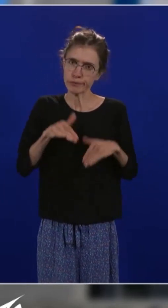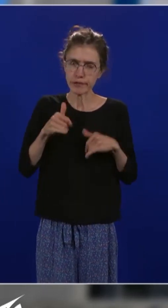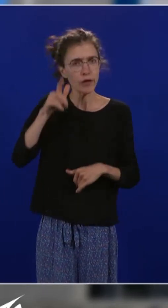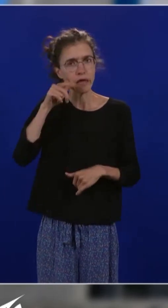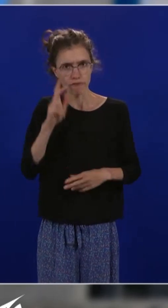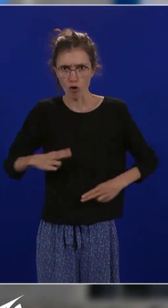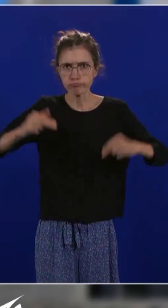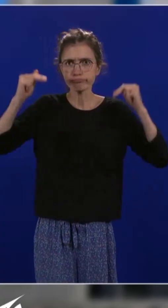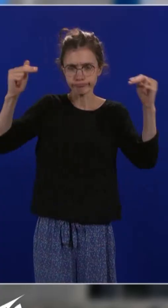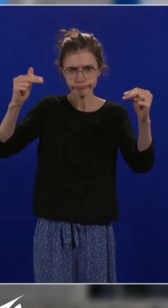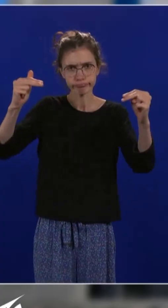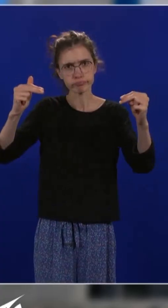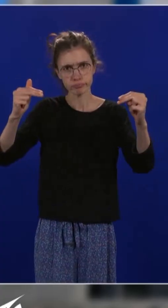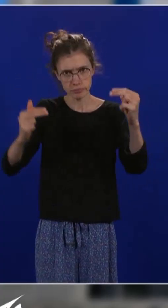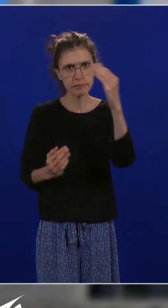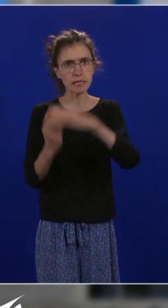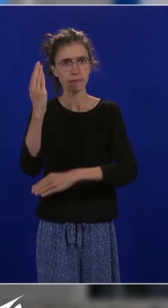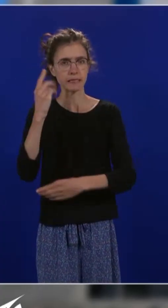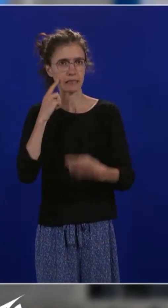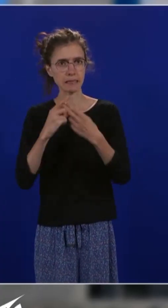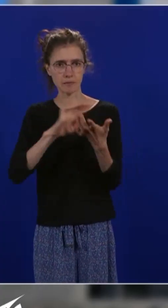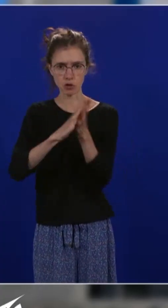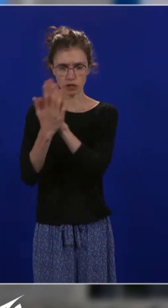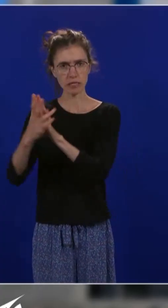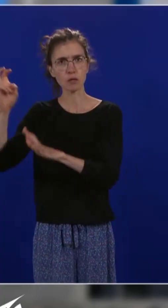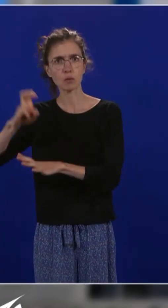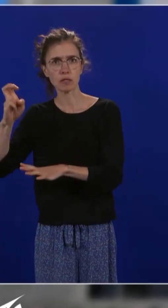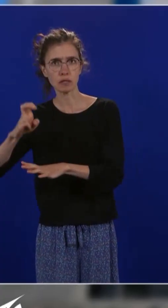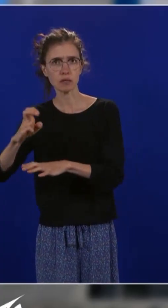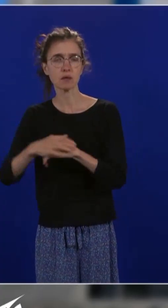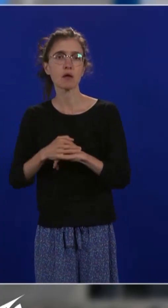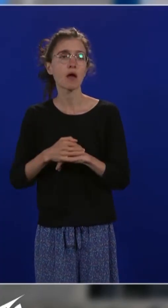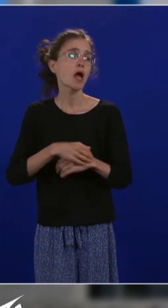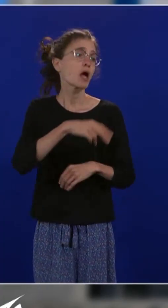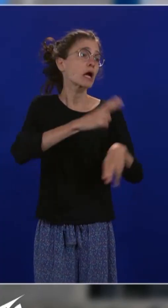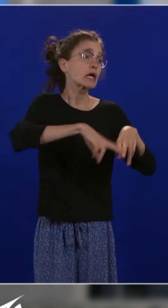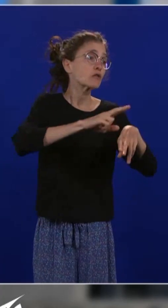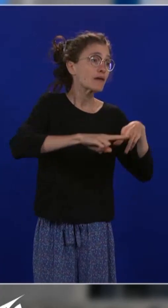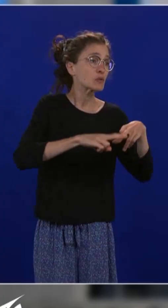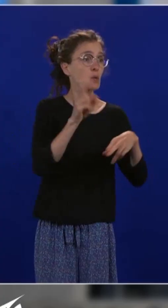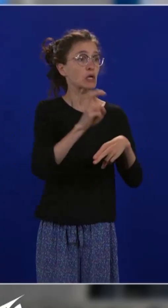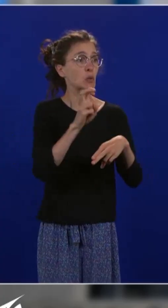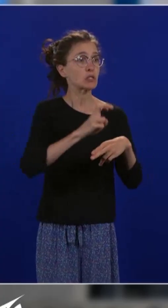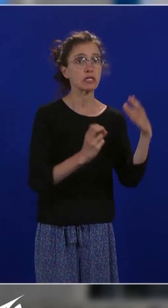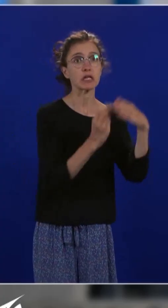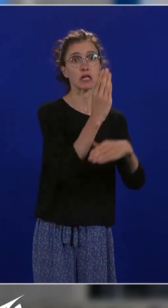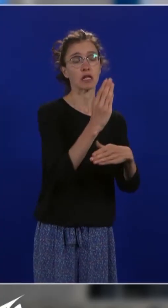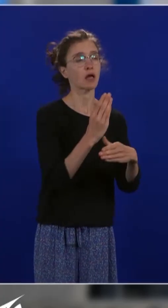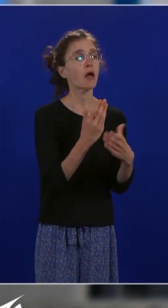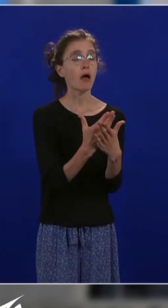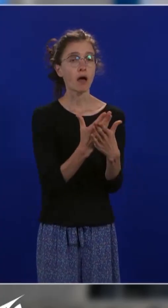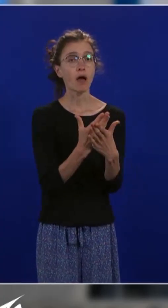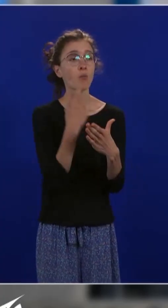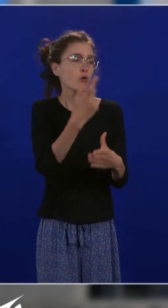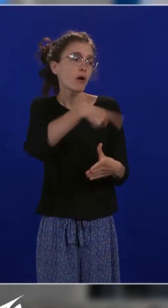la transition écologique ne peut pas être un luxe réservé à quelques-uns. Plus loin, enfin, sur l'accompagnement